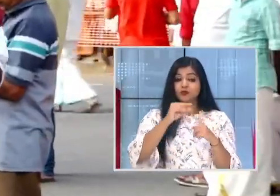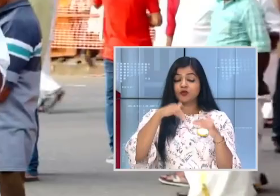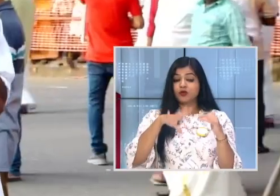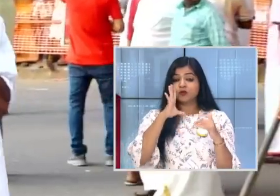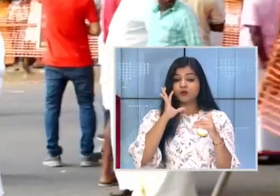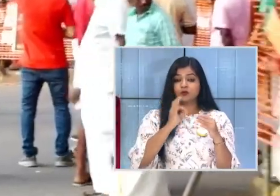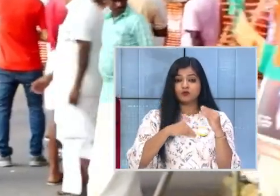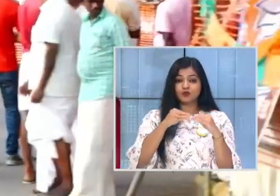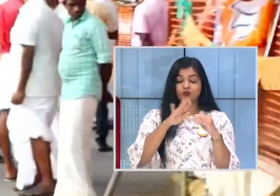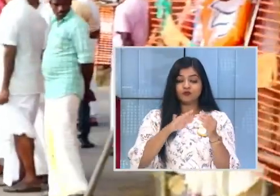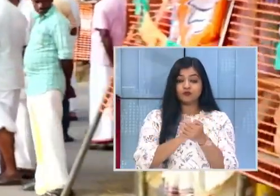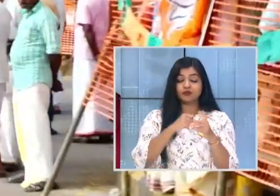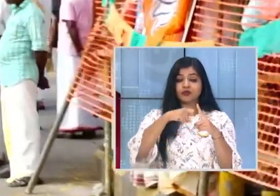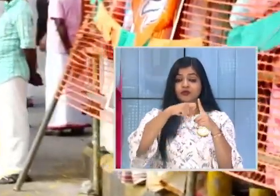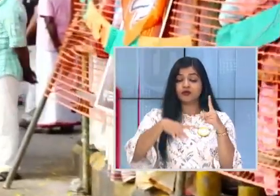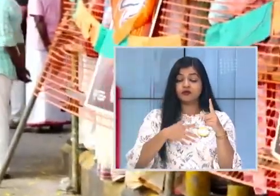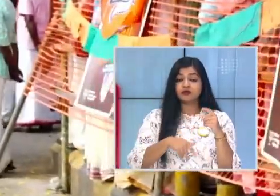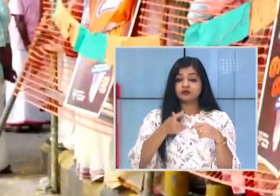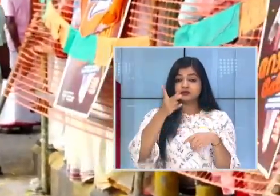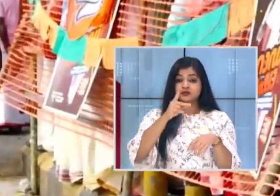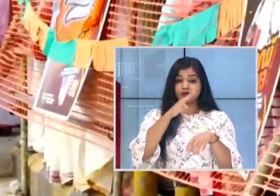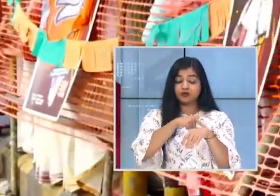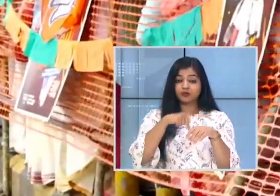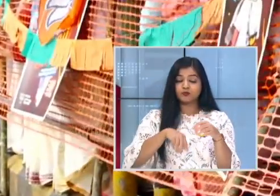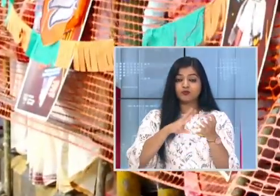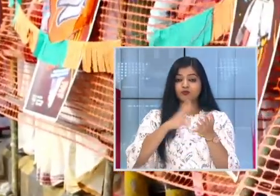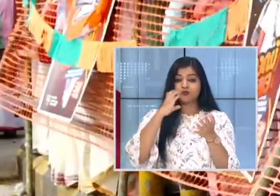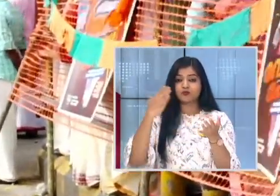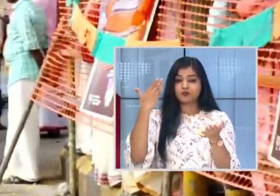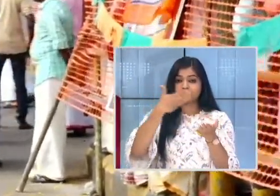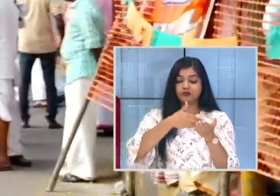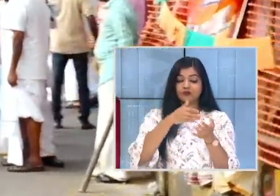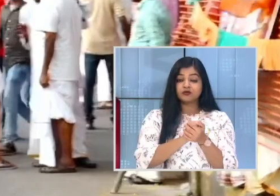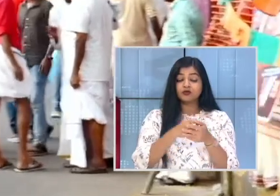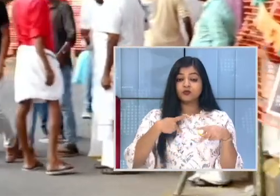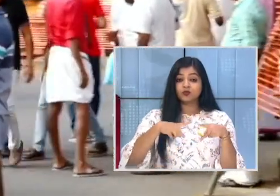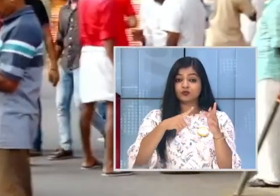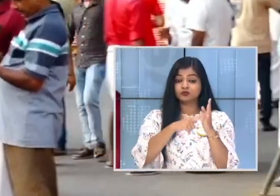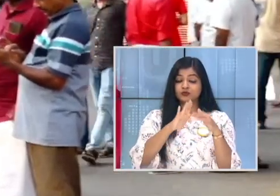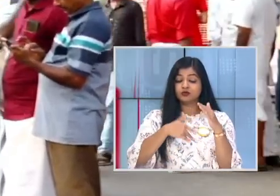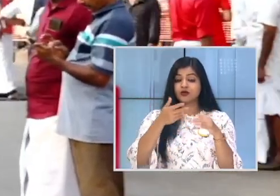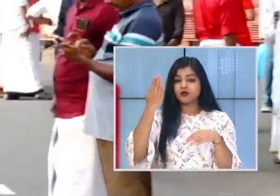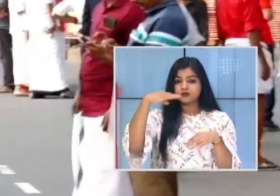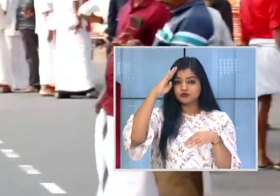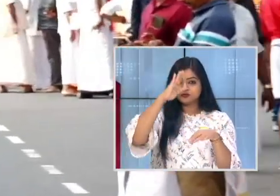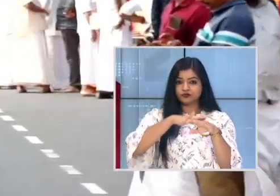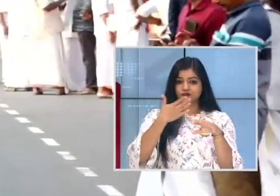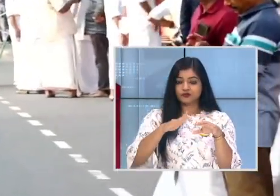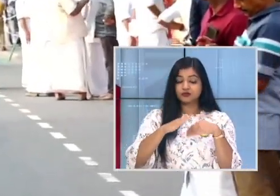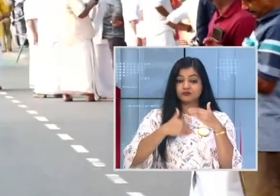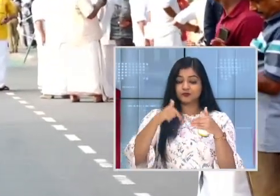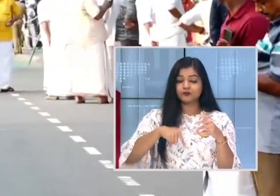കാരണം കേരളത്തിൽ തുടർച്ചയായ 2ാമത് തവണ മോദി എത്തുന്നു. അദ്ദേഹത്തിന്റെ റോഡ് ഷോ തൃശ്ശൂരിന് പിന്നാലെ കൊച്ചിയിലും